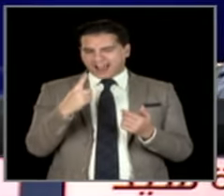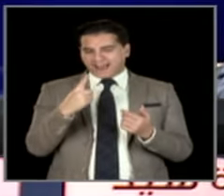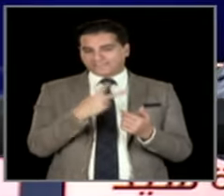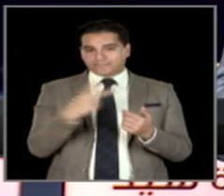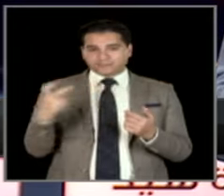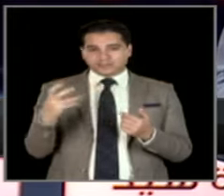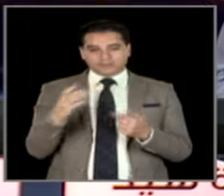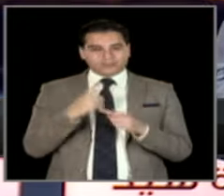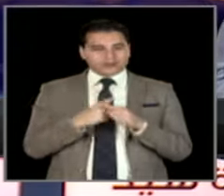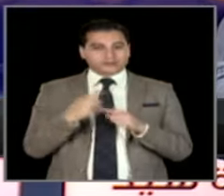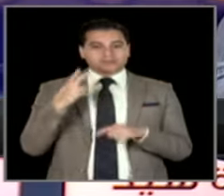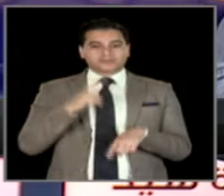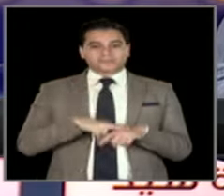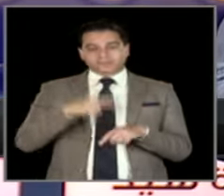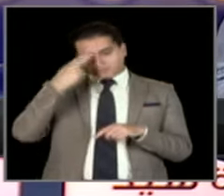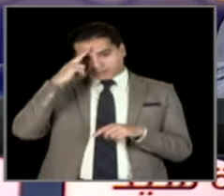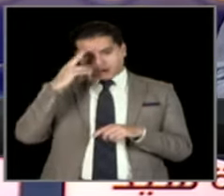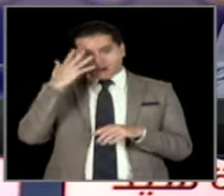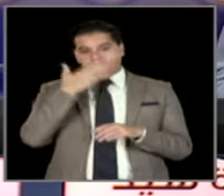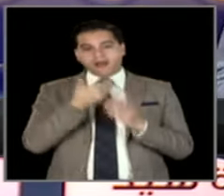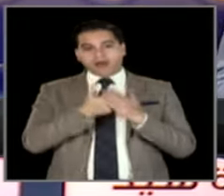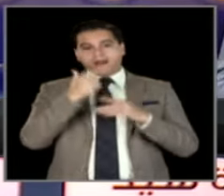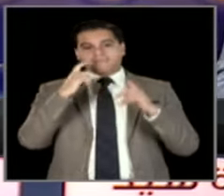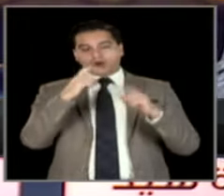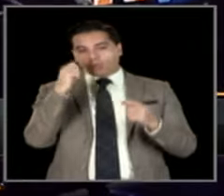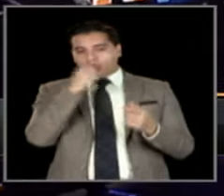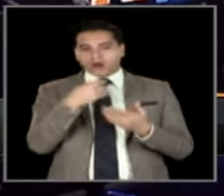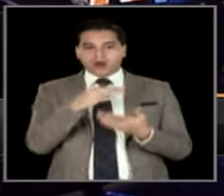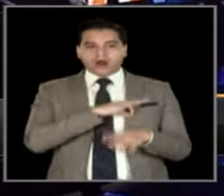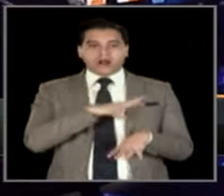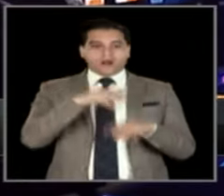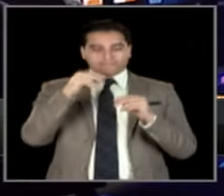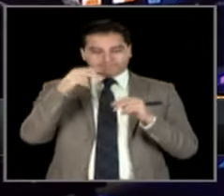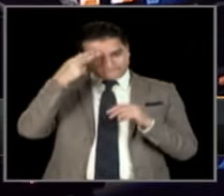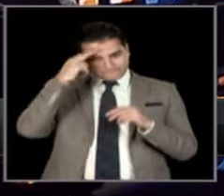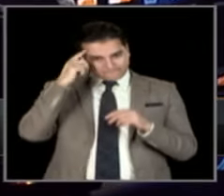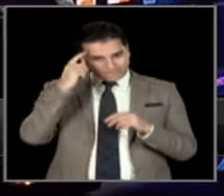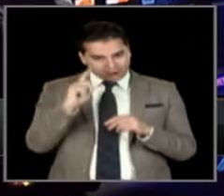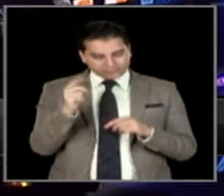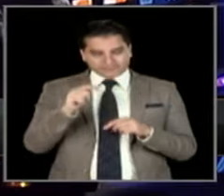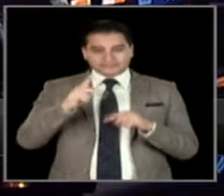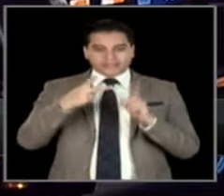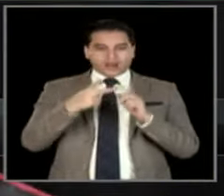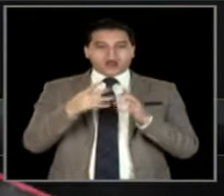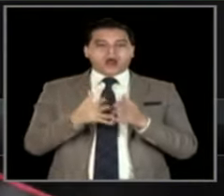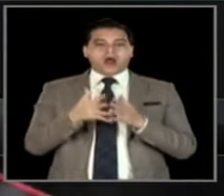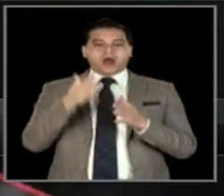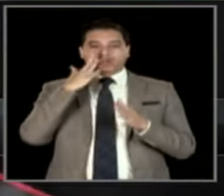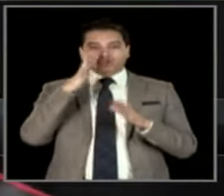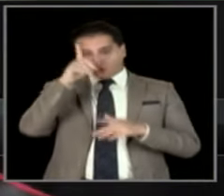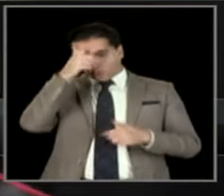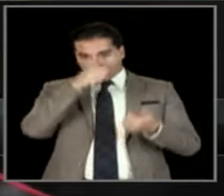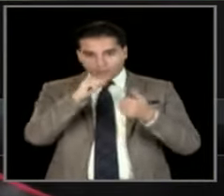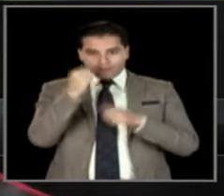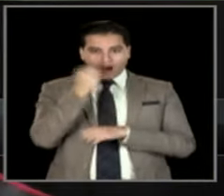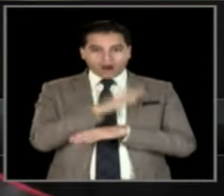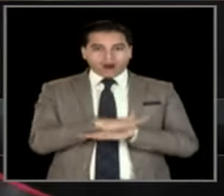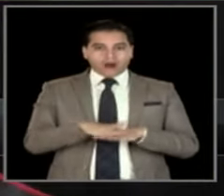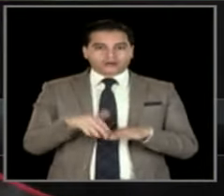120-1200. غلط. ماله القمر يا أغنية المطرب مصري راحل، فمن هو؟ باص. ما هو ثاني أكثر العناصر وفرة في القشرة